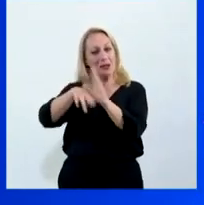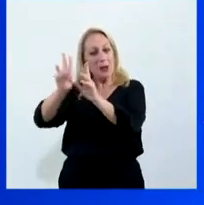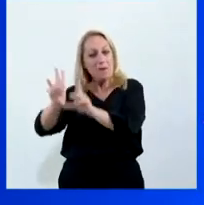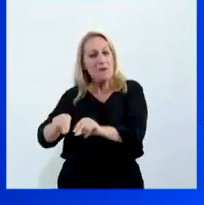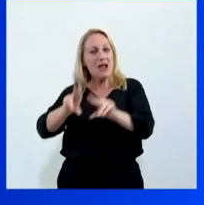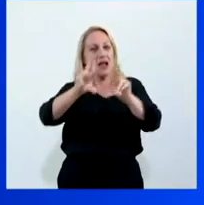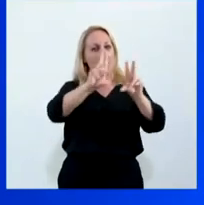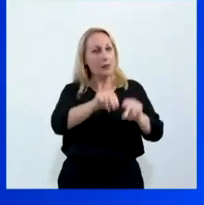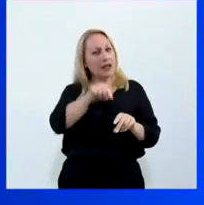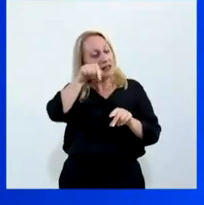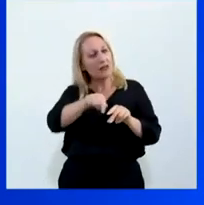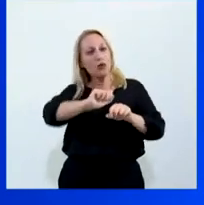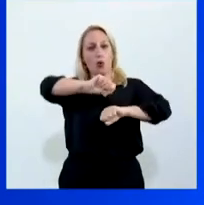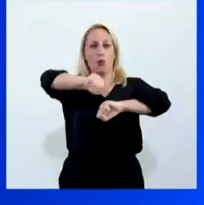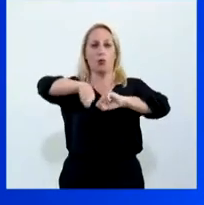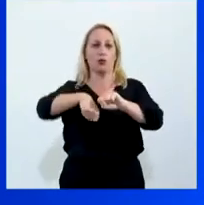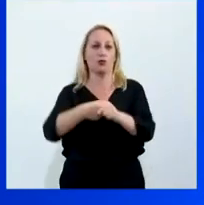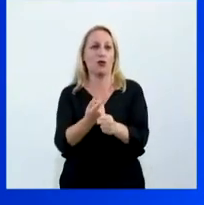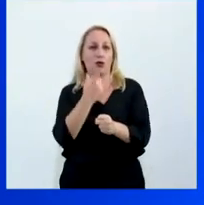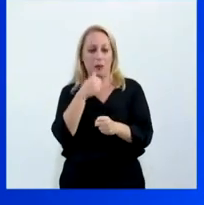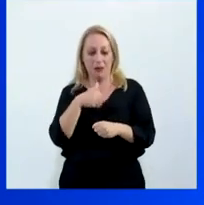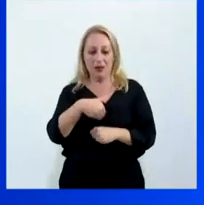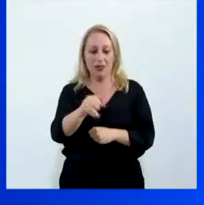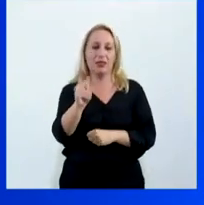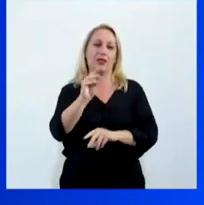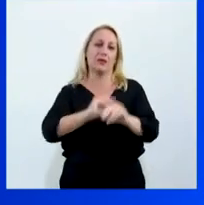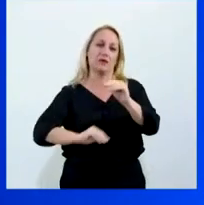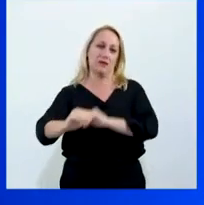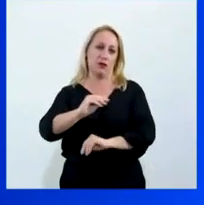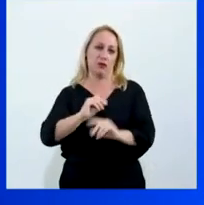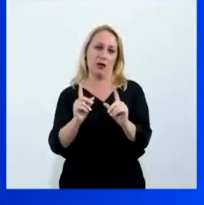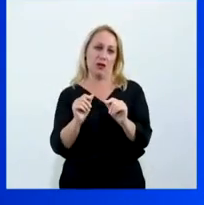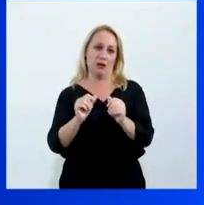μέσα από τις ρυθμίσεις τις οποίες θα ψηφίσουμε πολύ σύντομα.